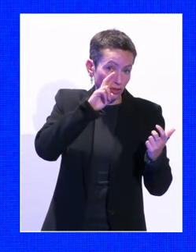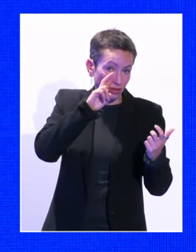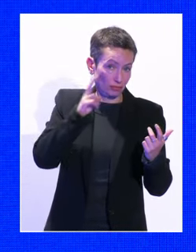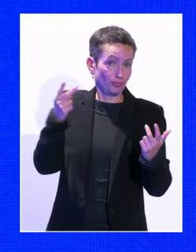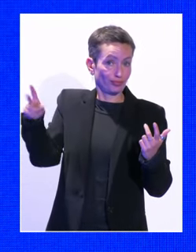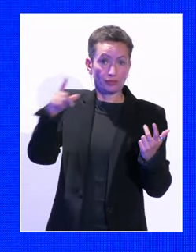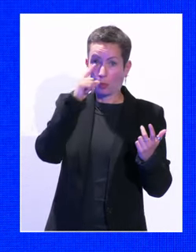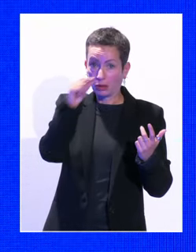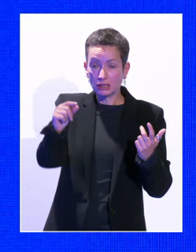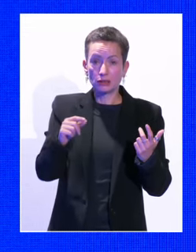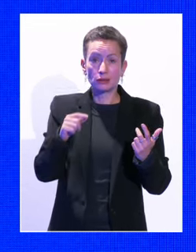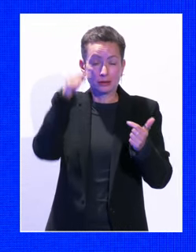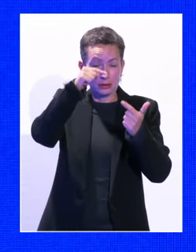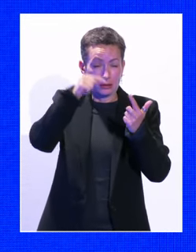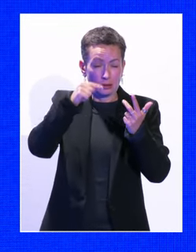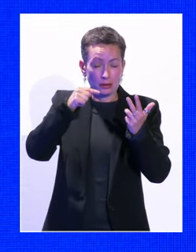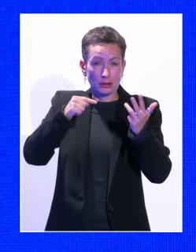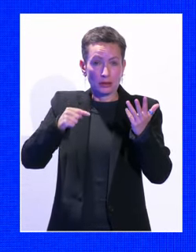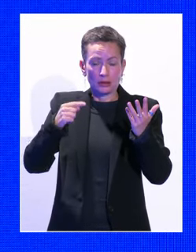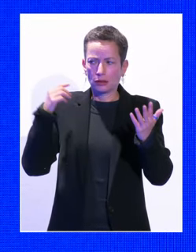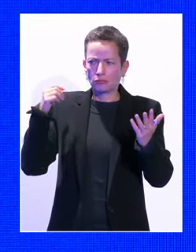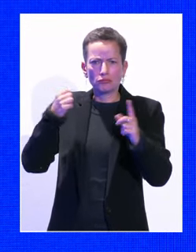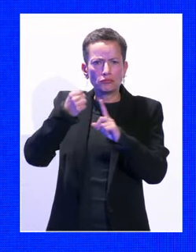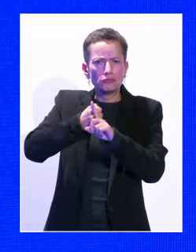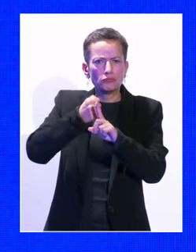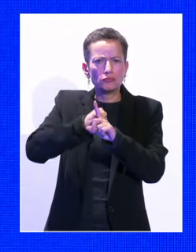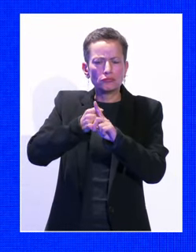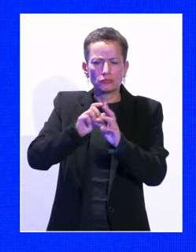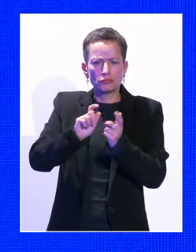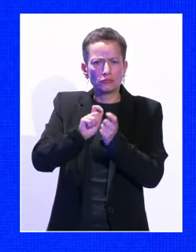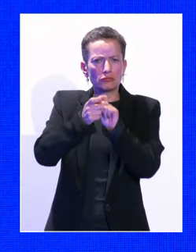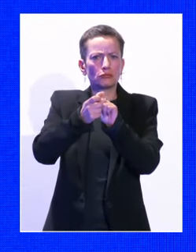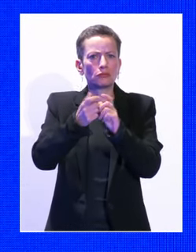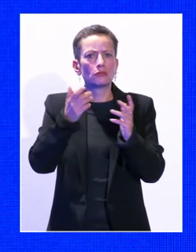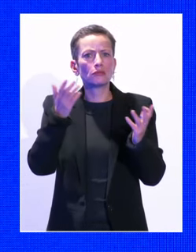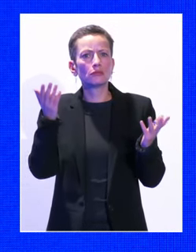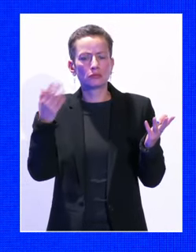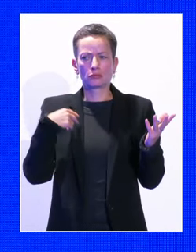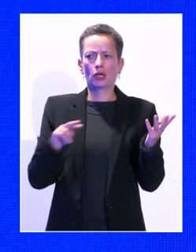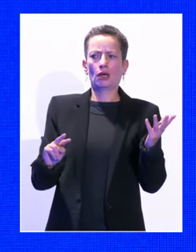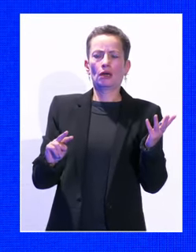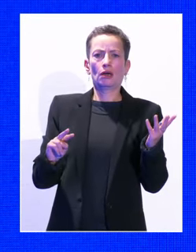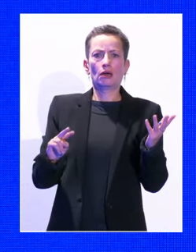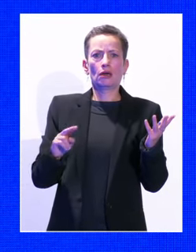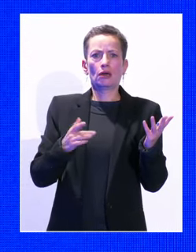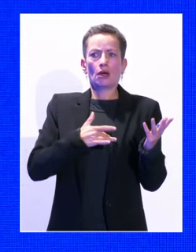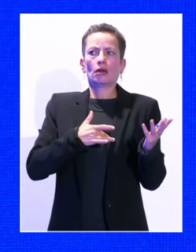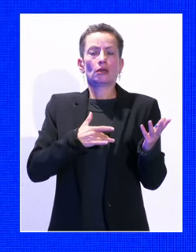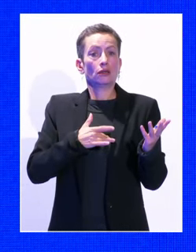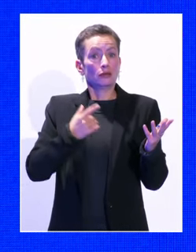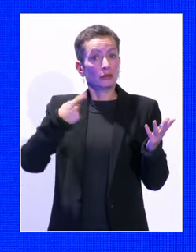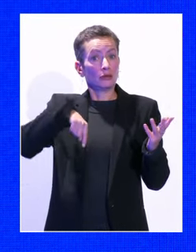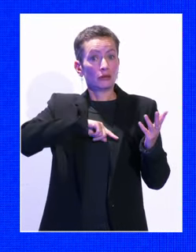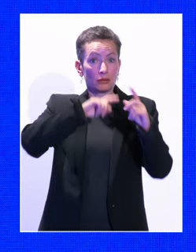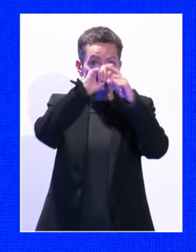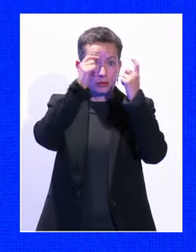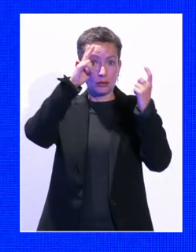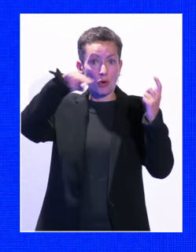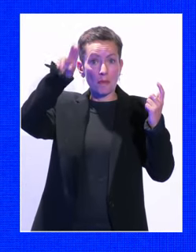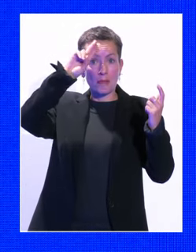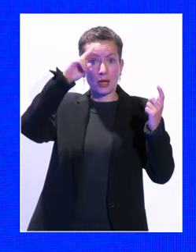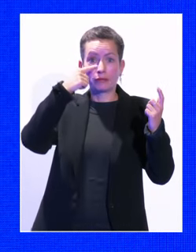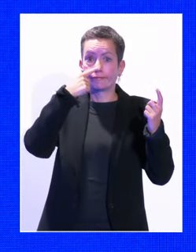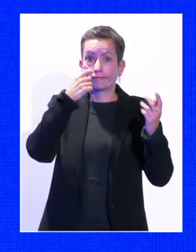ces puissances a pris ces dernières années un tour si aigu que nous, Européens, avons parfois l'air